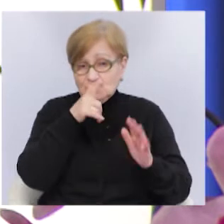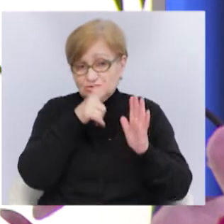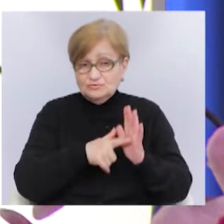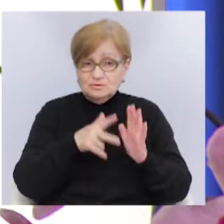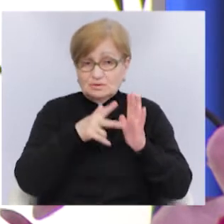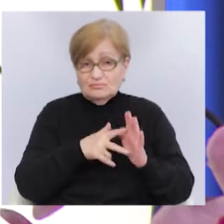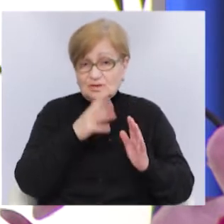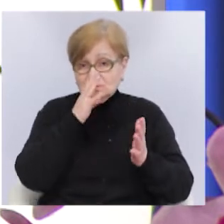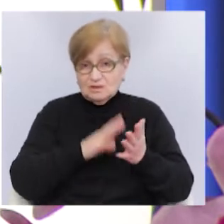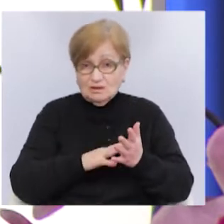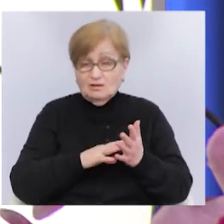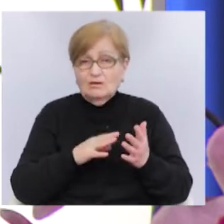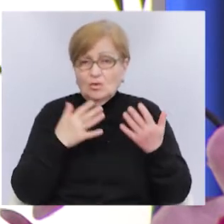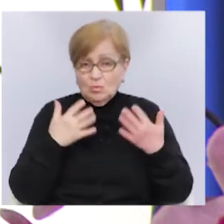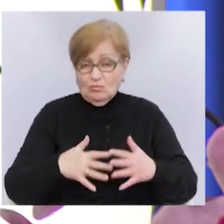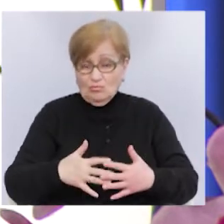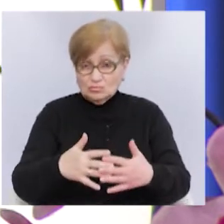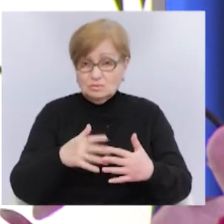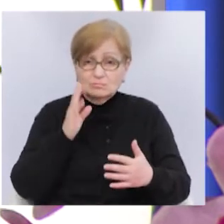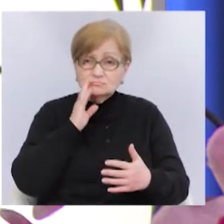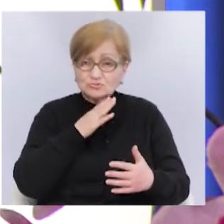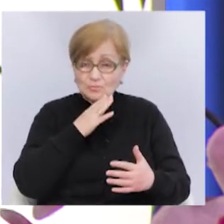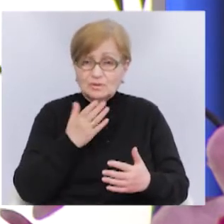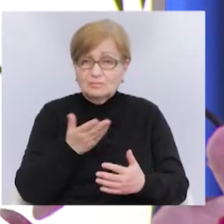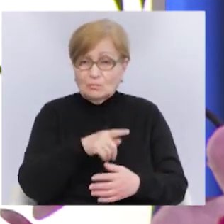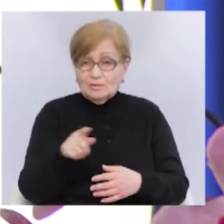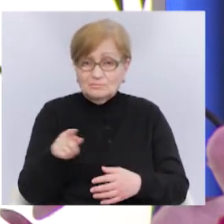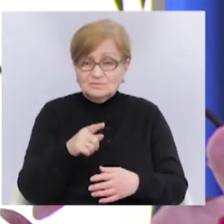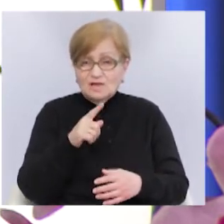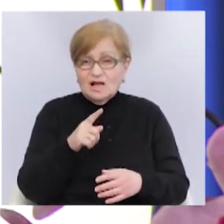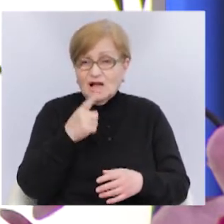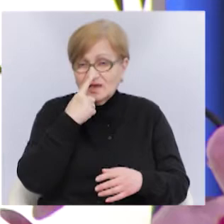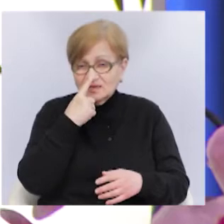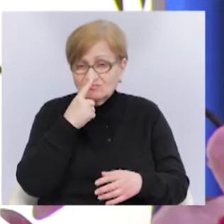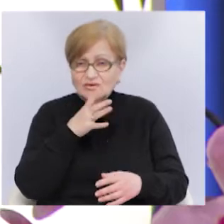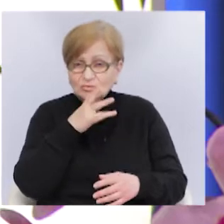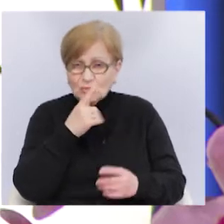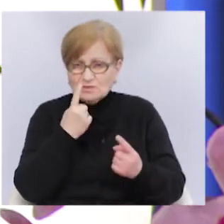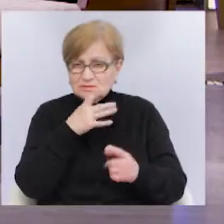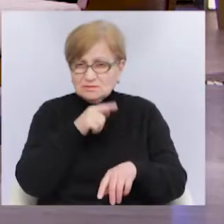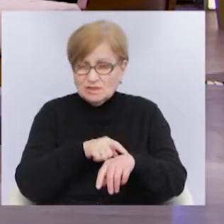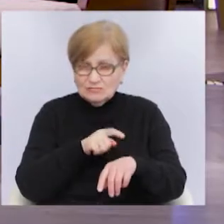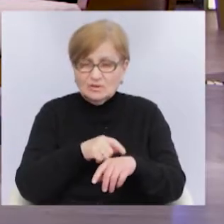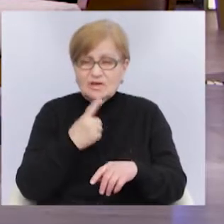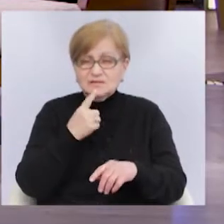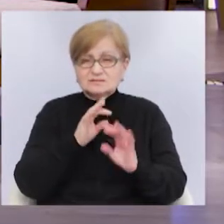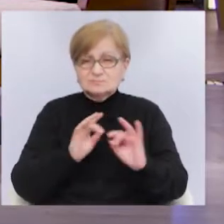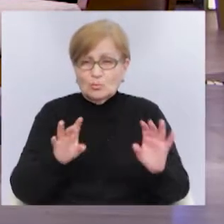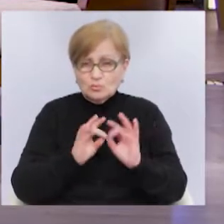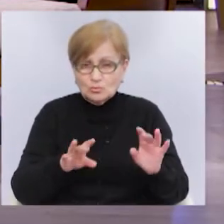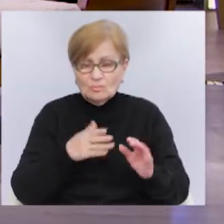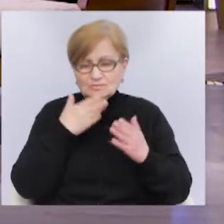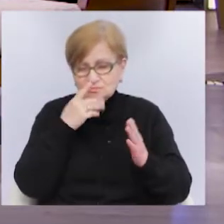7-8 თვიდან, მაგალითად მშობლები, რომლებიც ერთი და იგივე დროს, ერთი და იგივე ლექსს ან